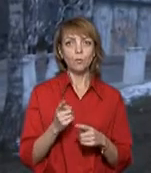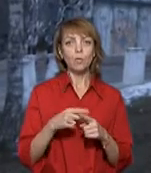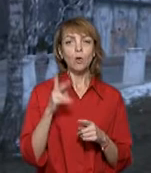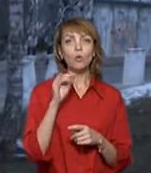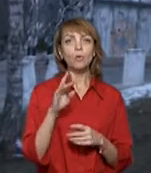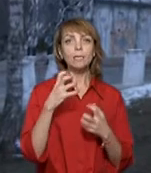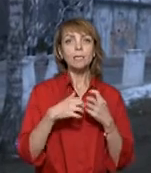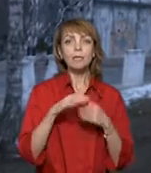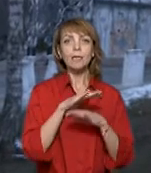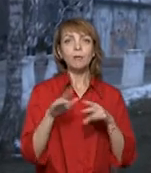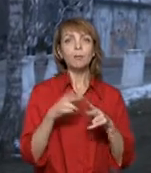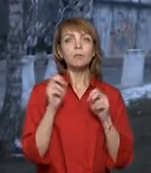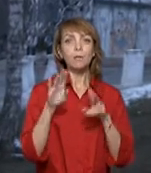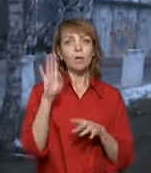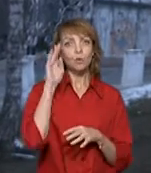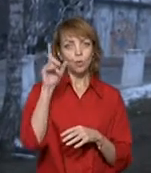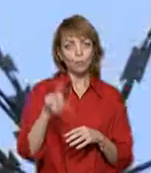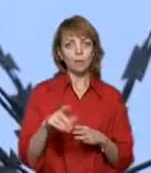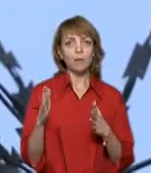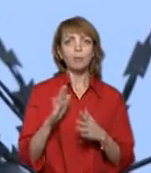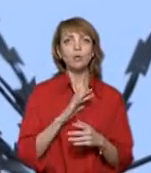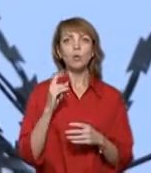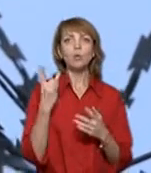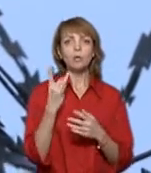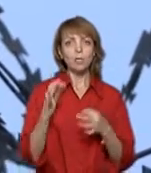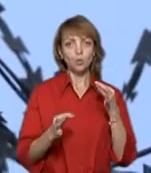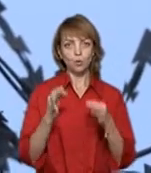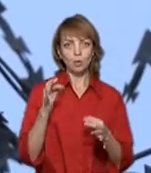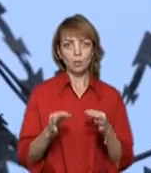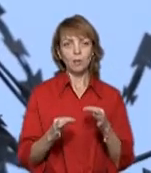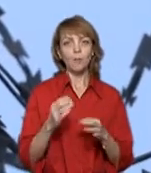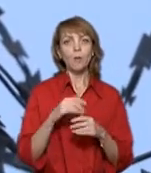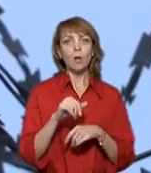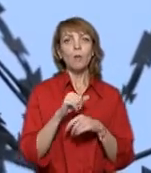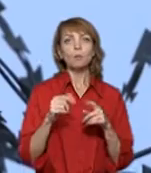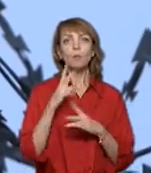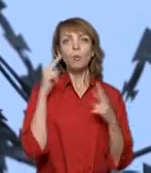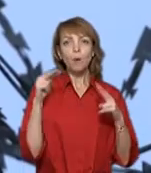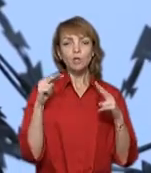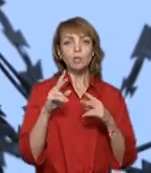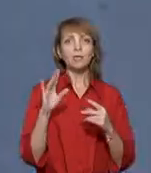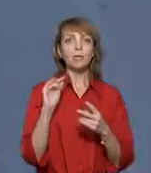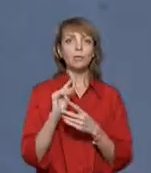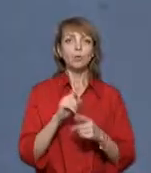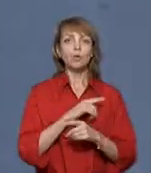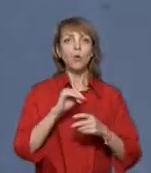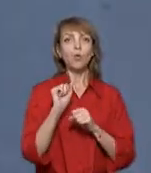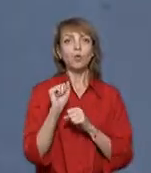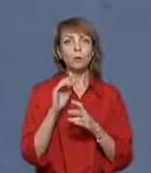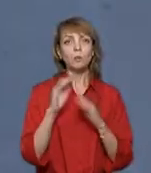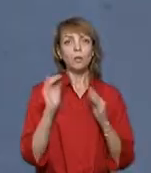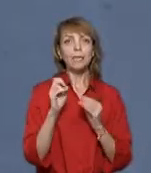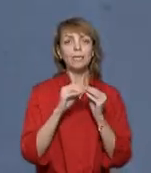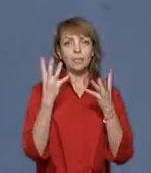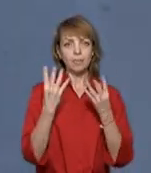колонія середнього рівня безпеки для чоловіків, які були неодноразово засуджені. Обмежили побачення та посилили охорону тут щонайменше на 10